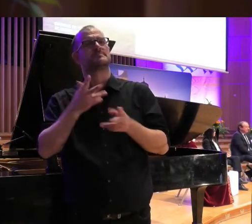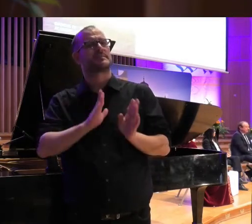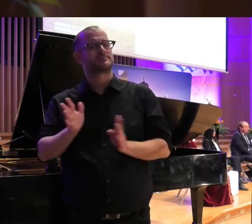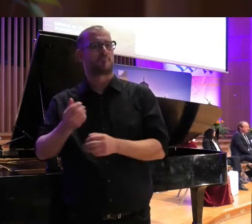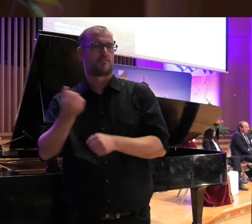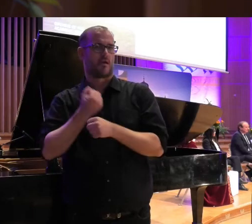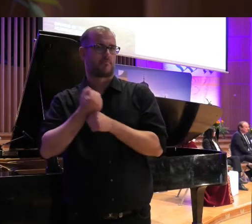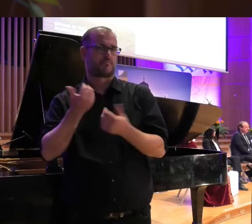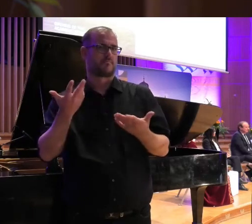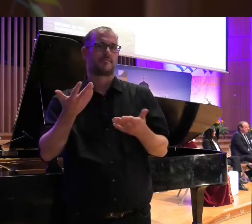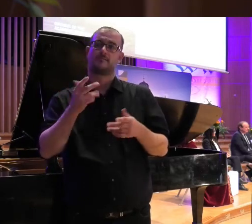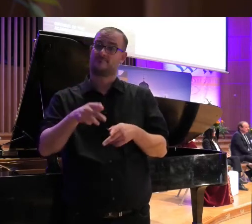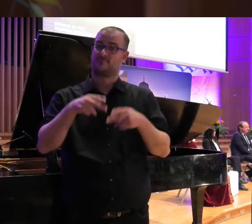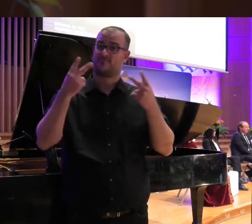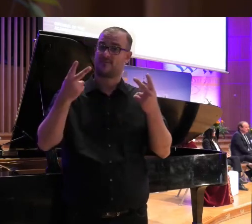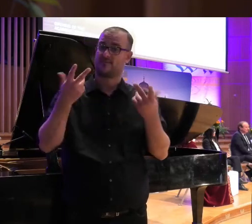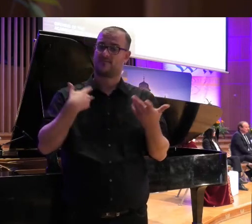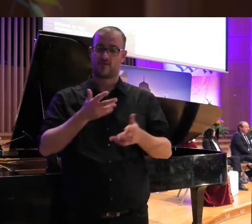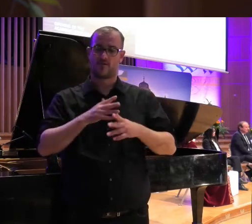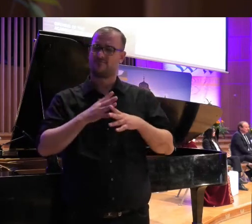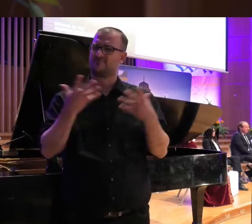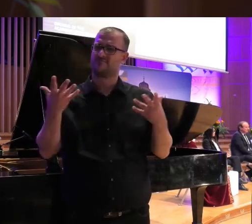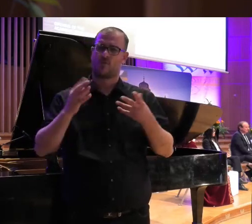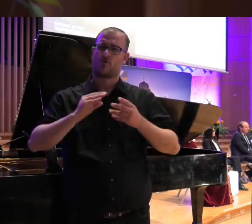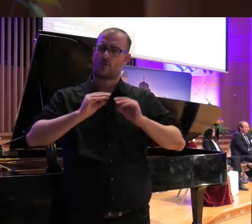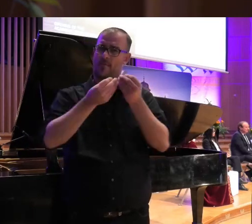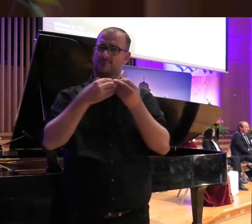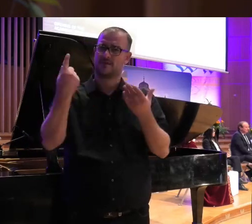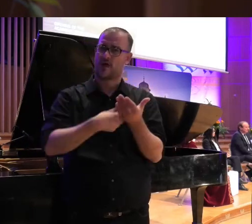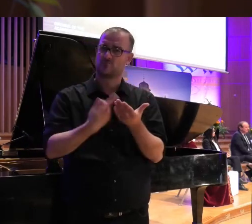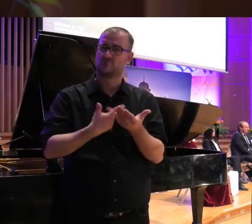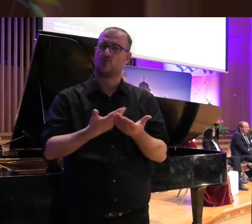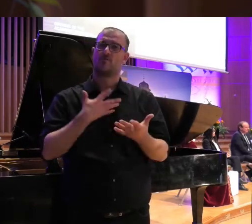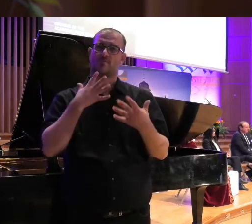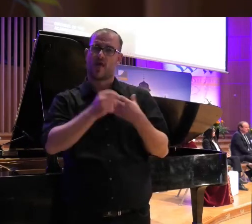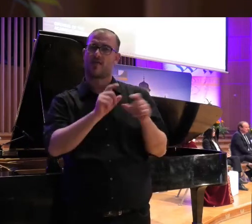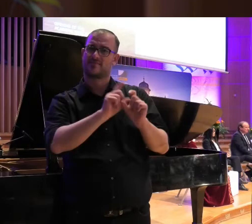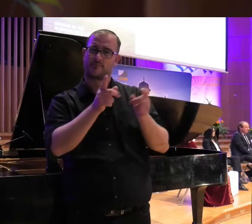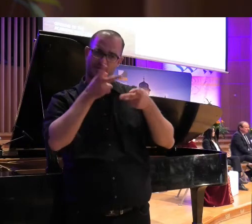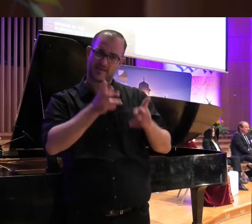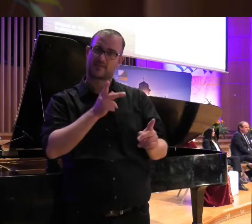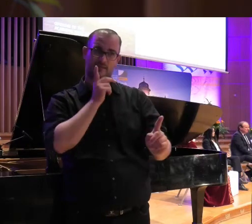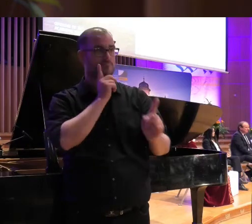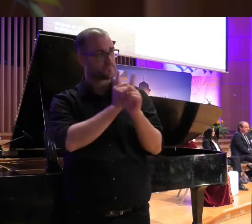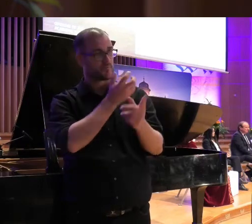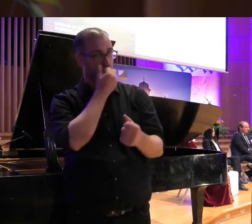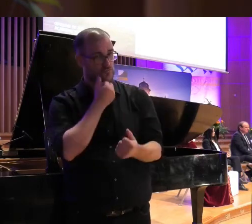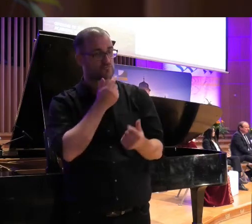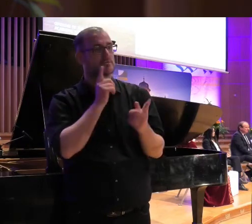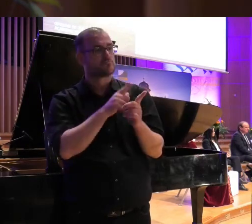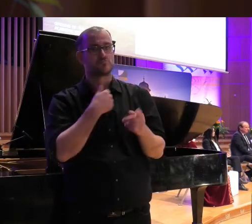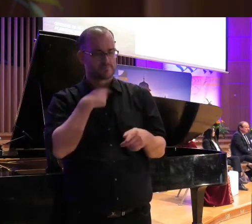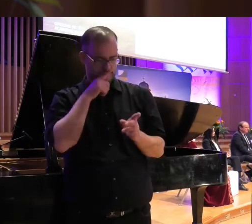Und das ist natürlich ganz wichtig, wenn wir diesen sehr komplexen Herausforderungen, diesen Nachhaltigkeitsthemen adäquat begegnen möchten, dass wir eben über den